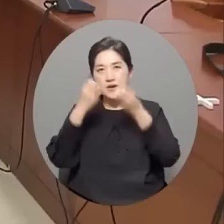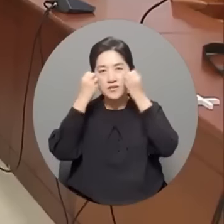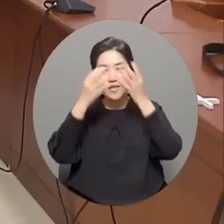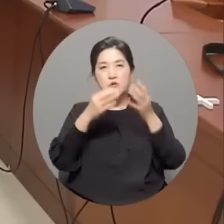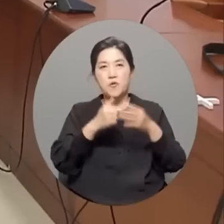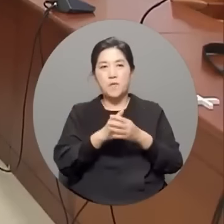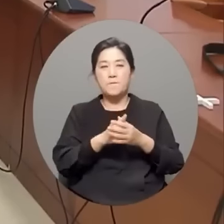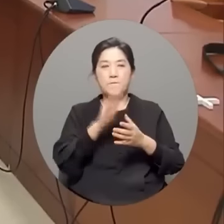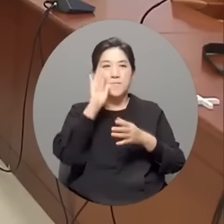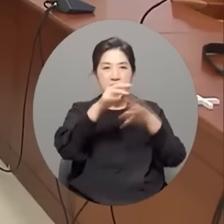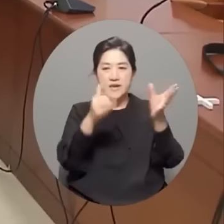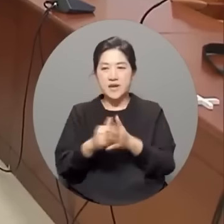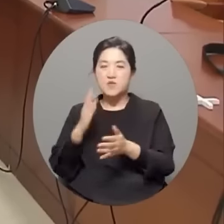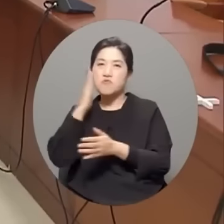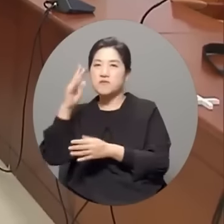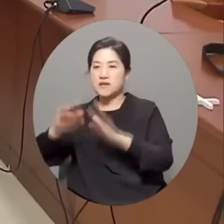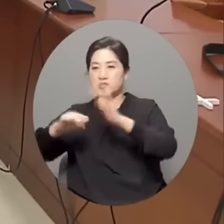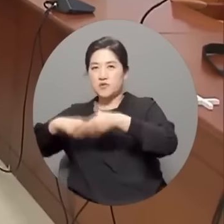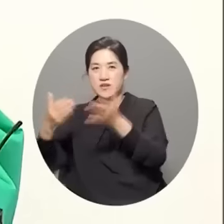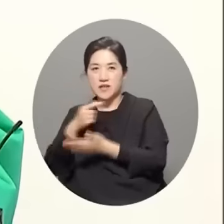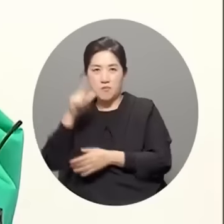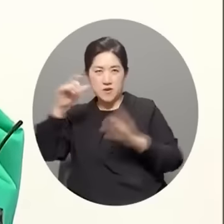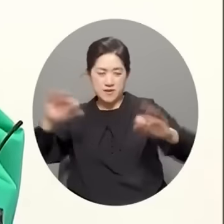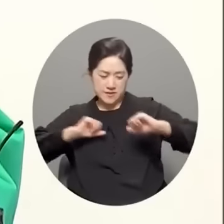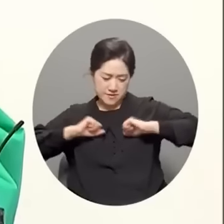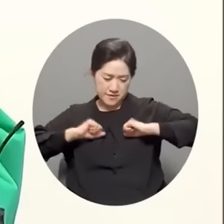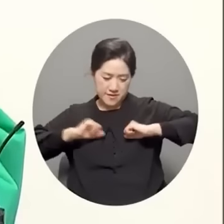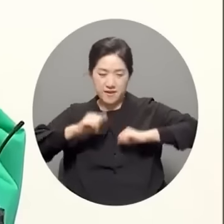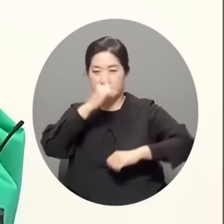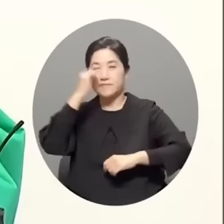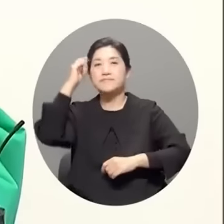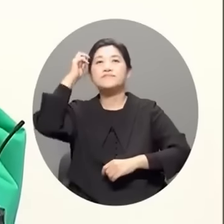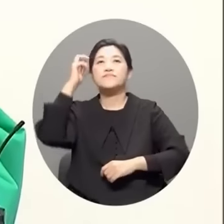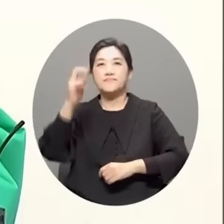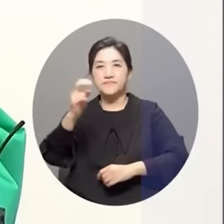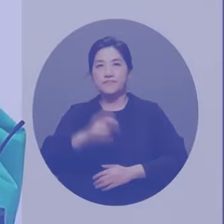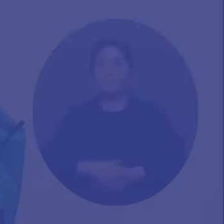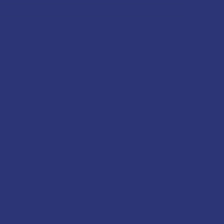녹색 정의당도 보름간 총력전을 펼칠 전망입니다. MBC 뉴스 구승은입니다.